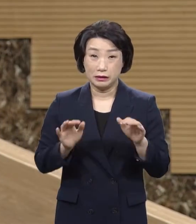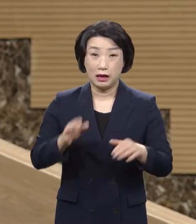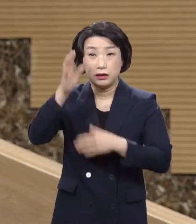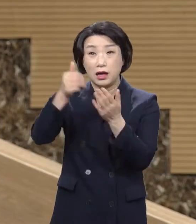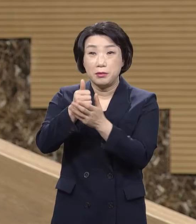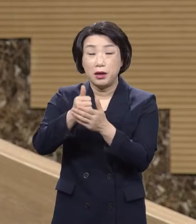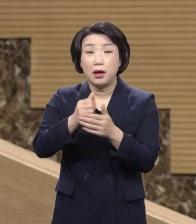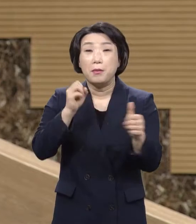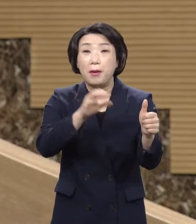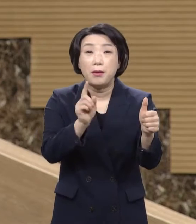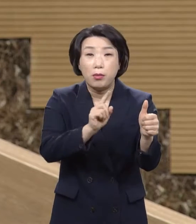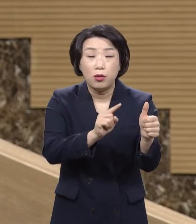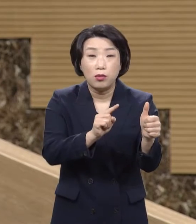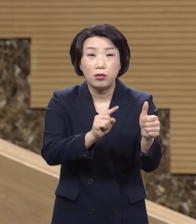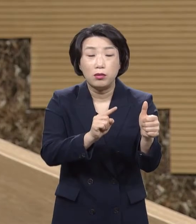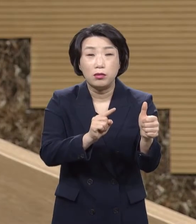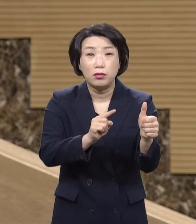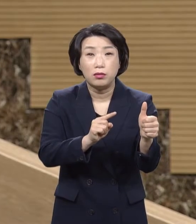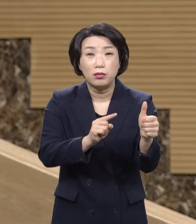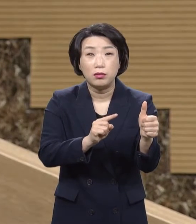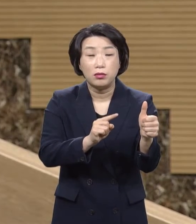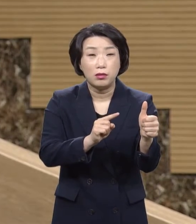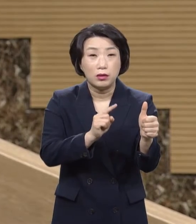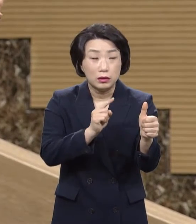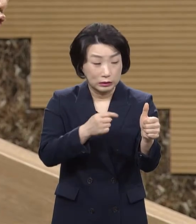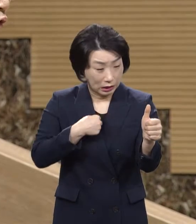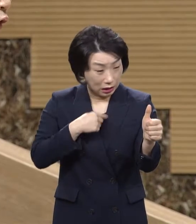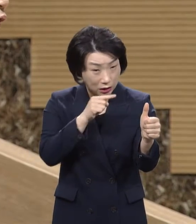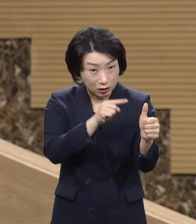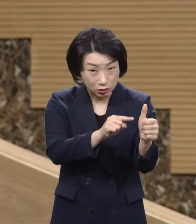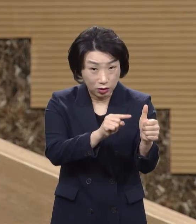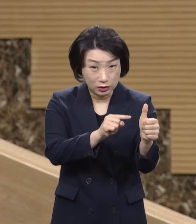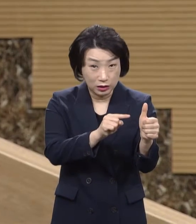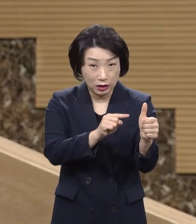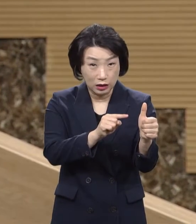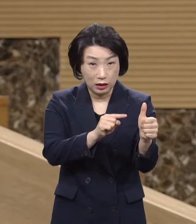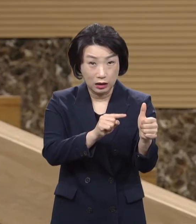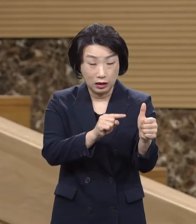하나님께서 뭐라고 말씀하시느냐? 내가 너더러